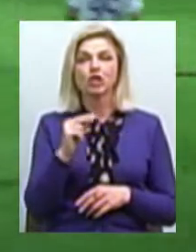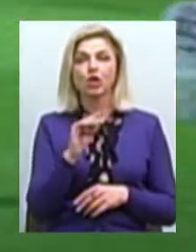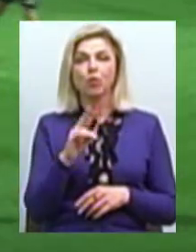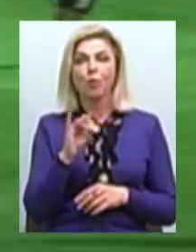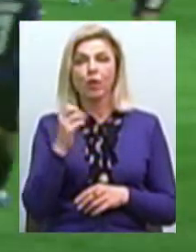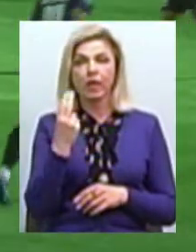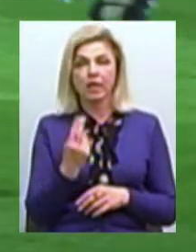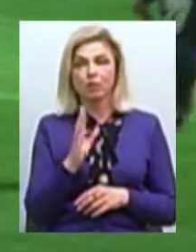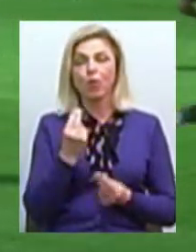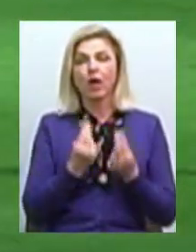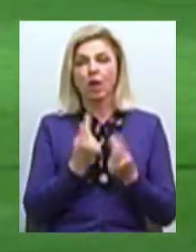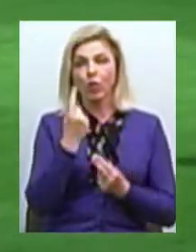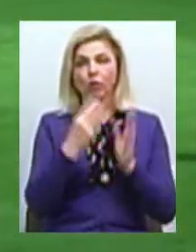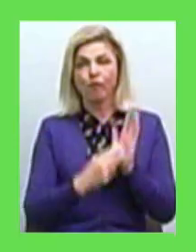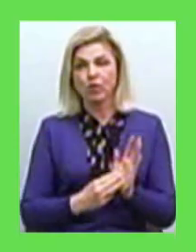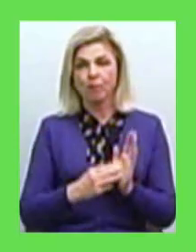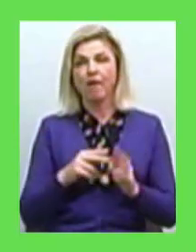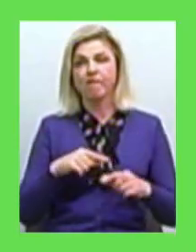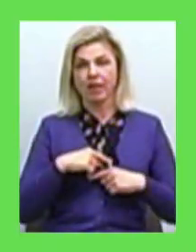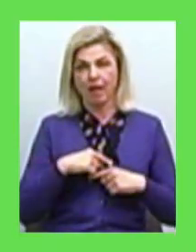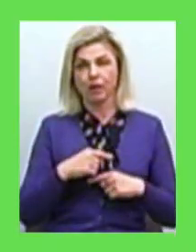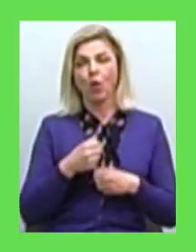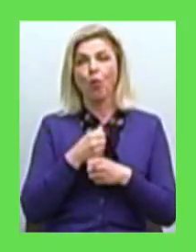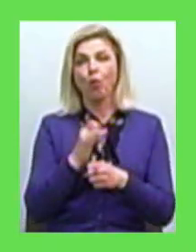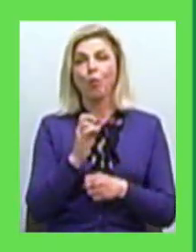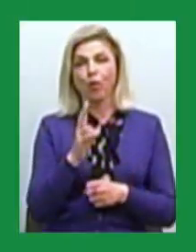у 1/8 фіналу Кубка України.